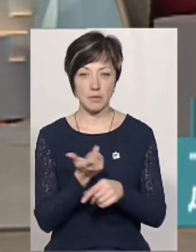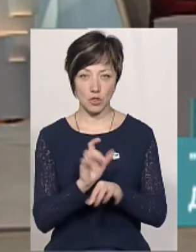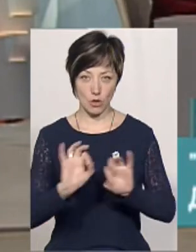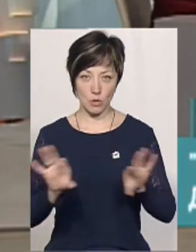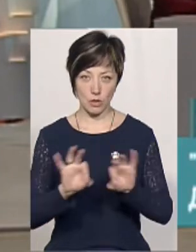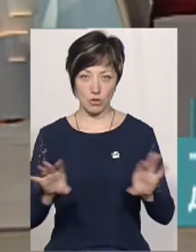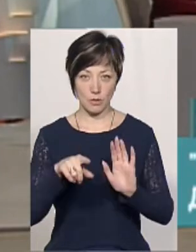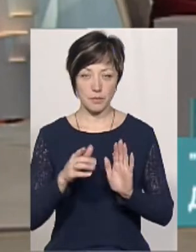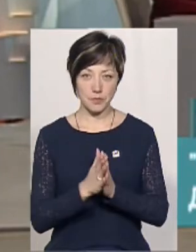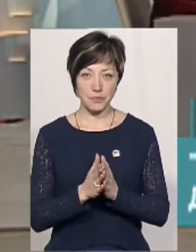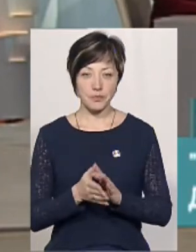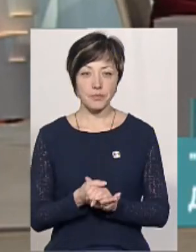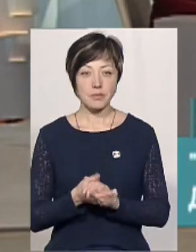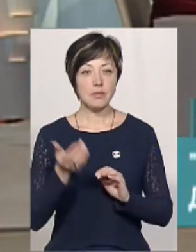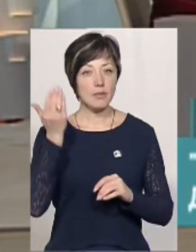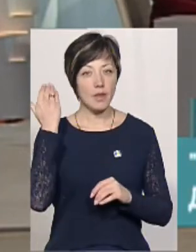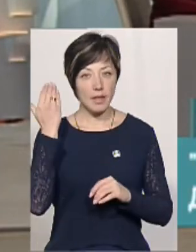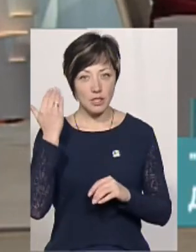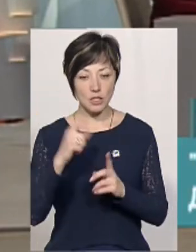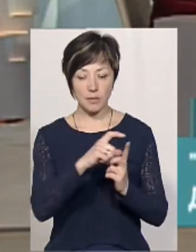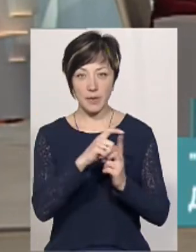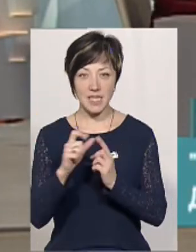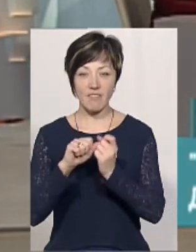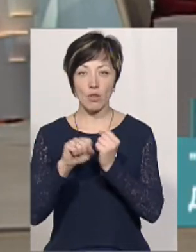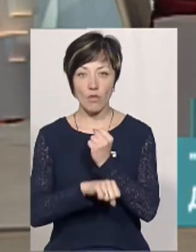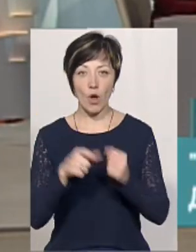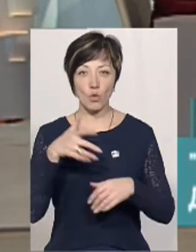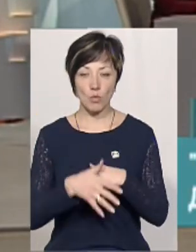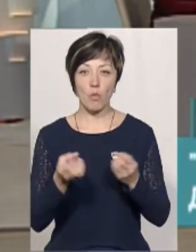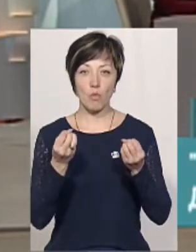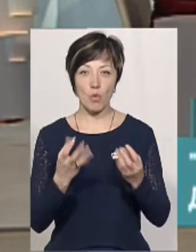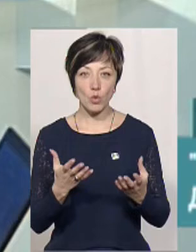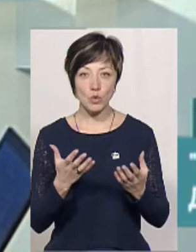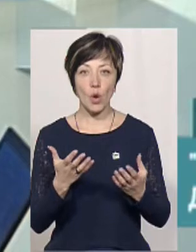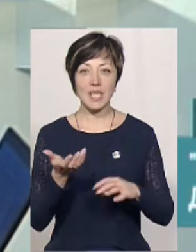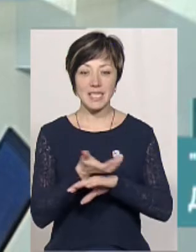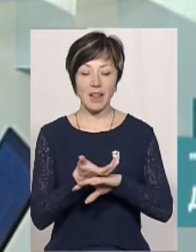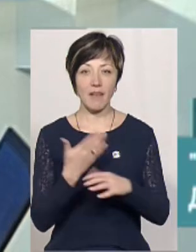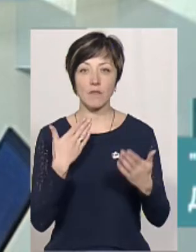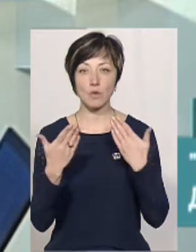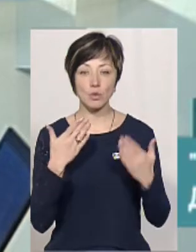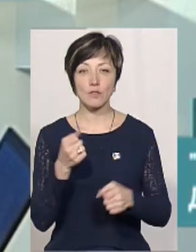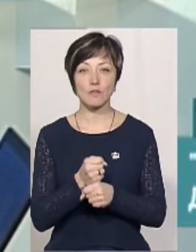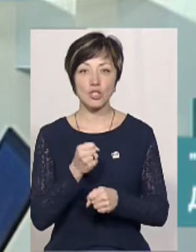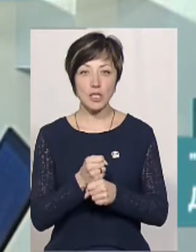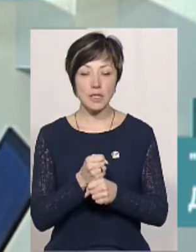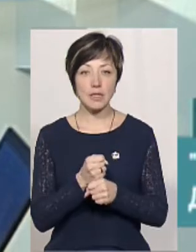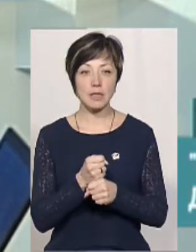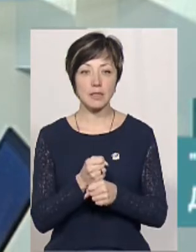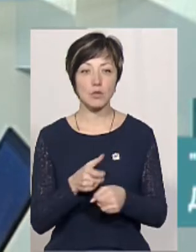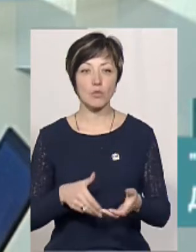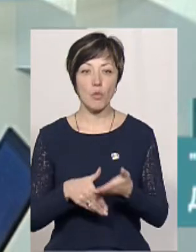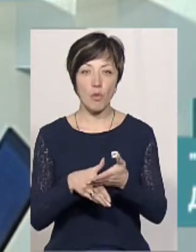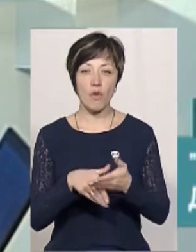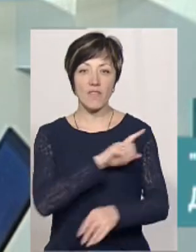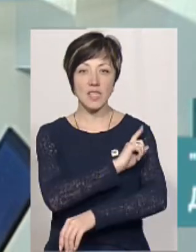детально розкажіть. Раніше під зґвалтуванням розумілися просто статеві зносини, які були вчинені за